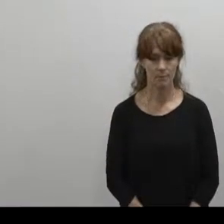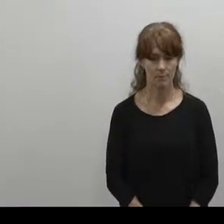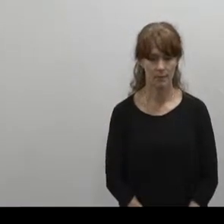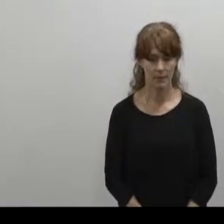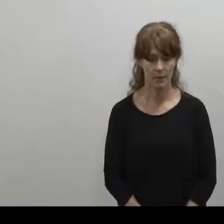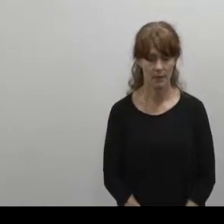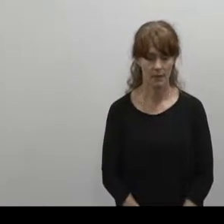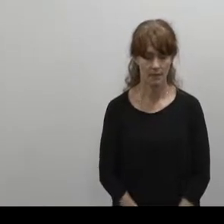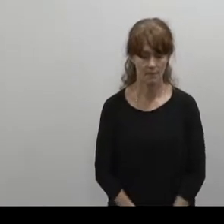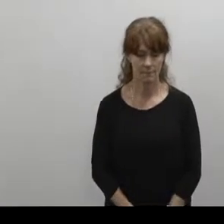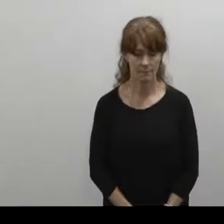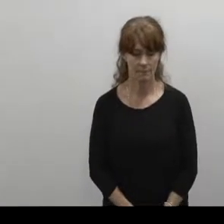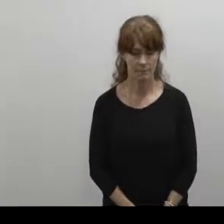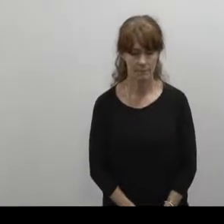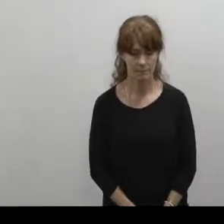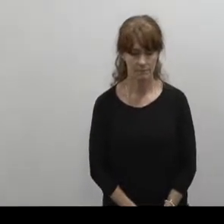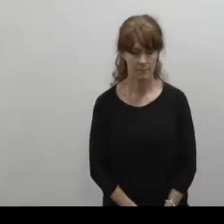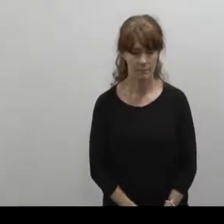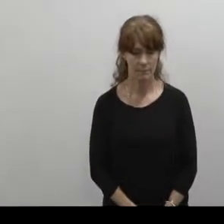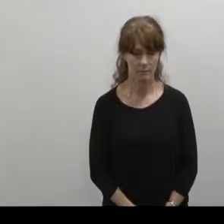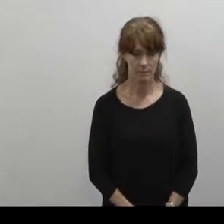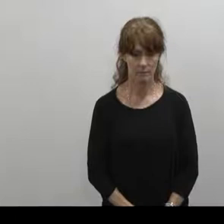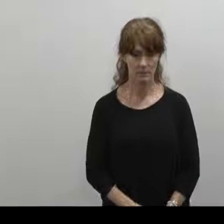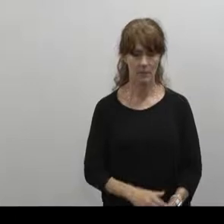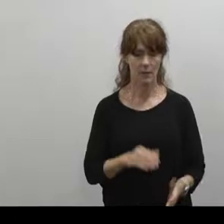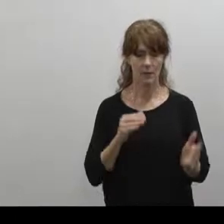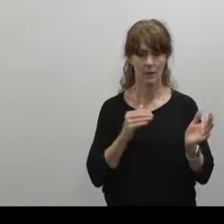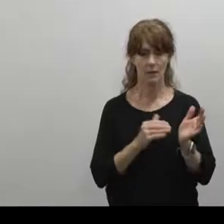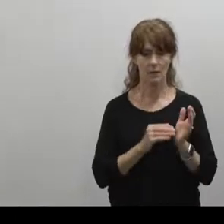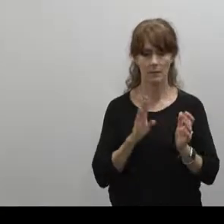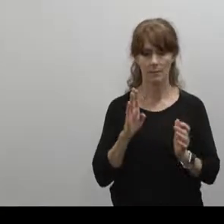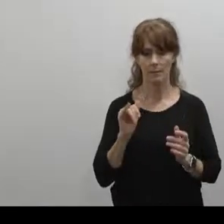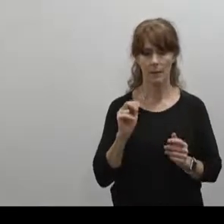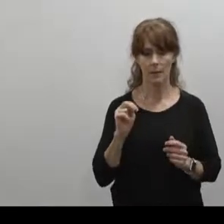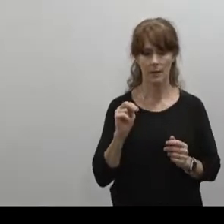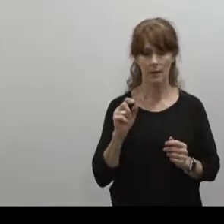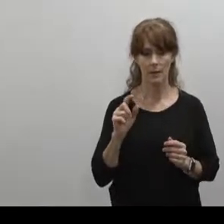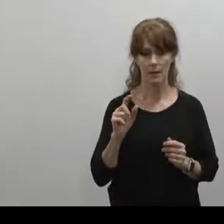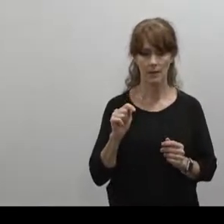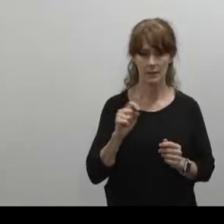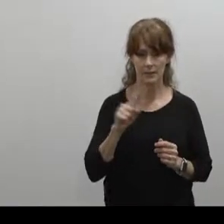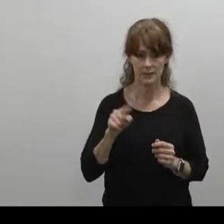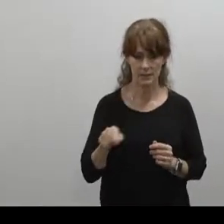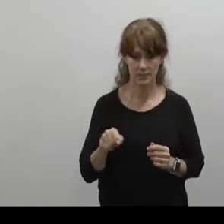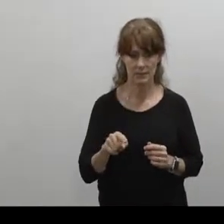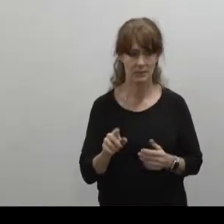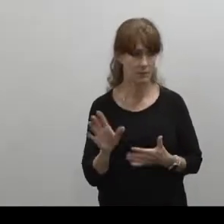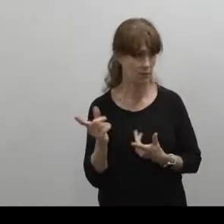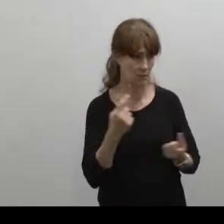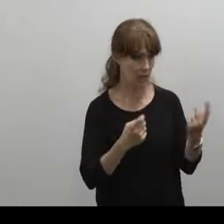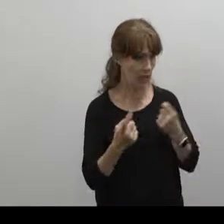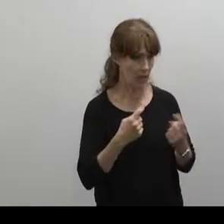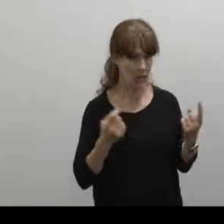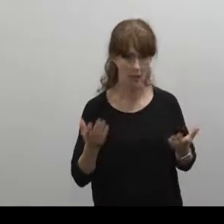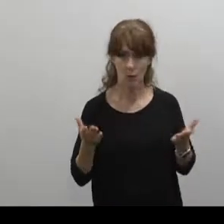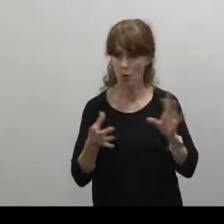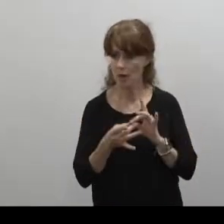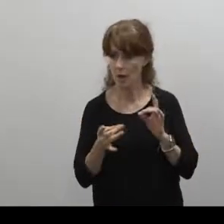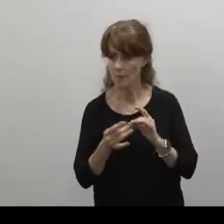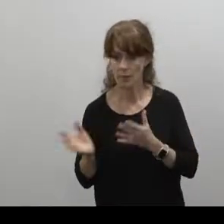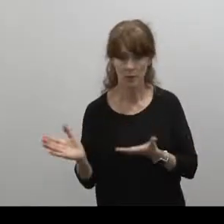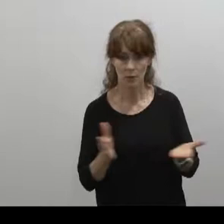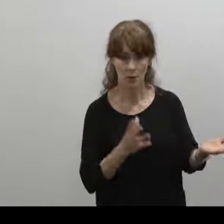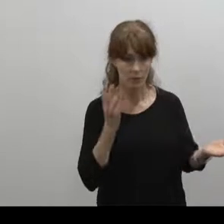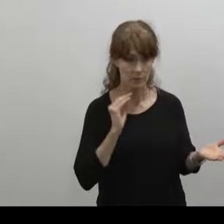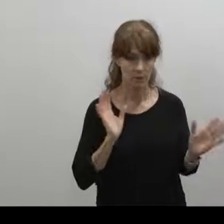nha. Ở lời ní, khi nhóm tôn ọc ca xâm rạp đoàn mặt tế rưu có xua chứ xâm nua. Dr. Benitez hay